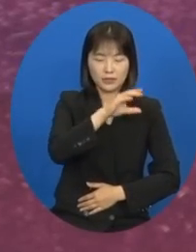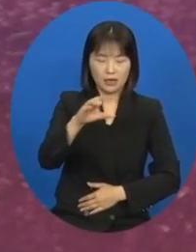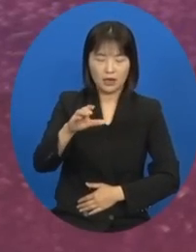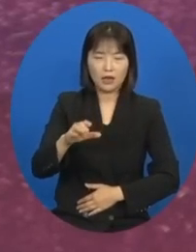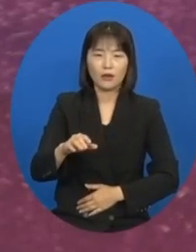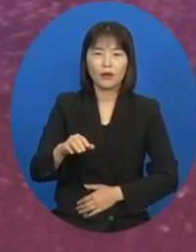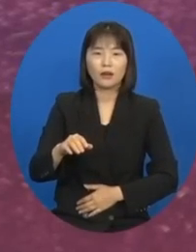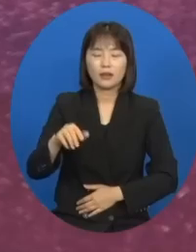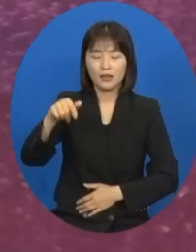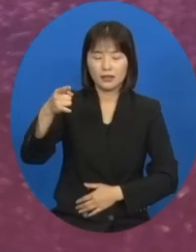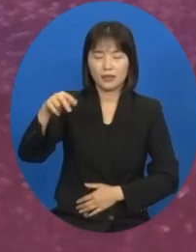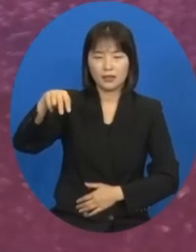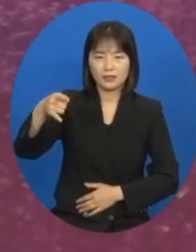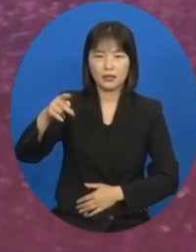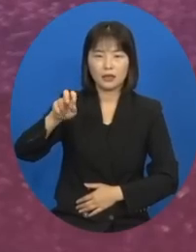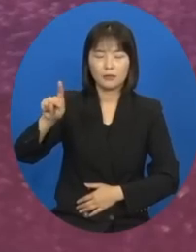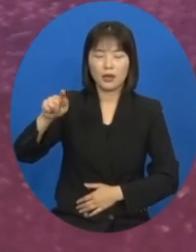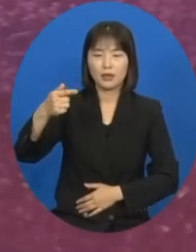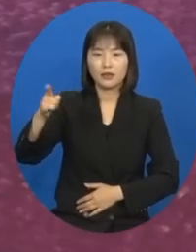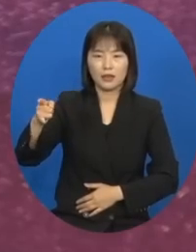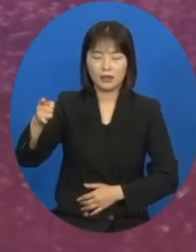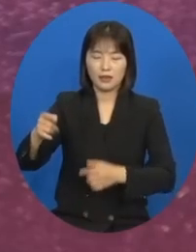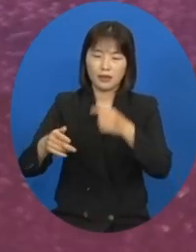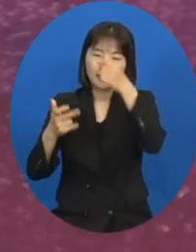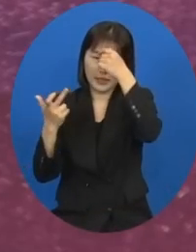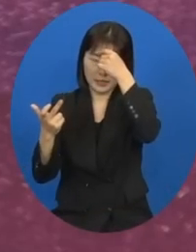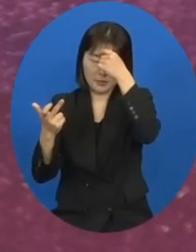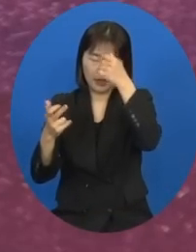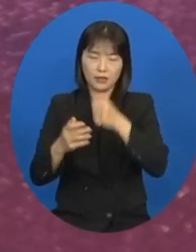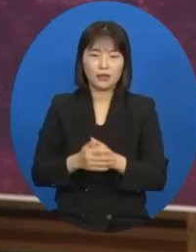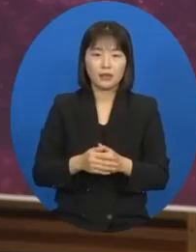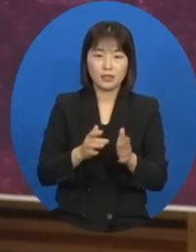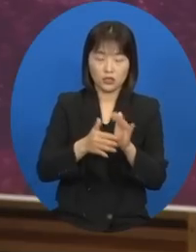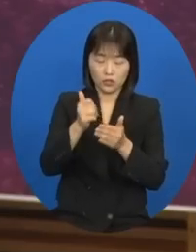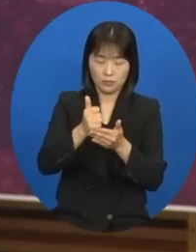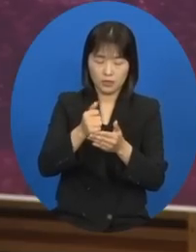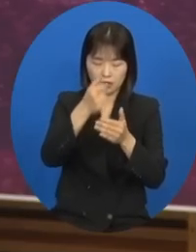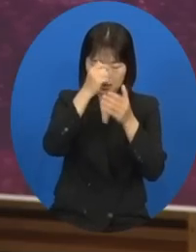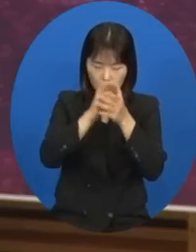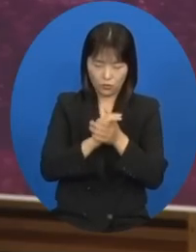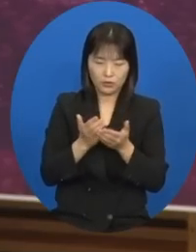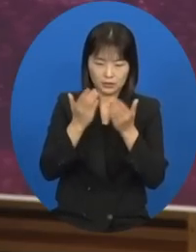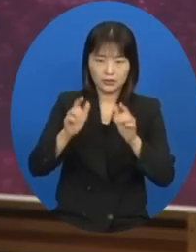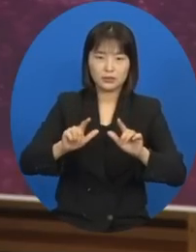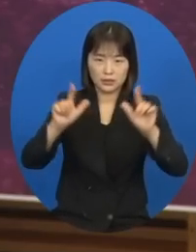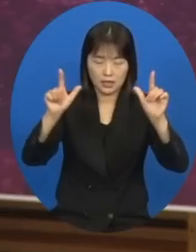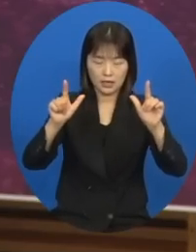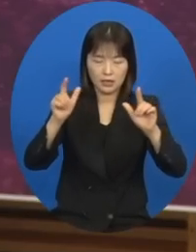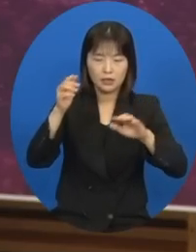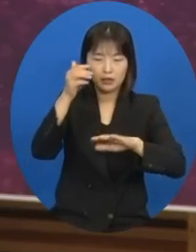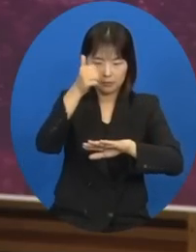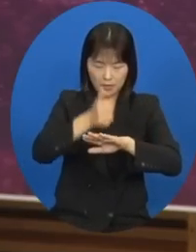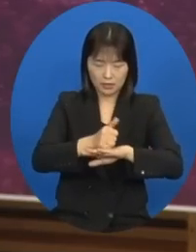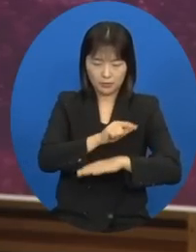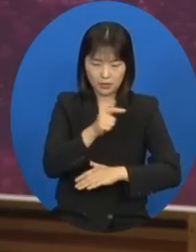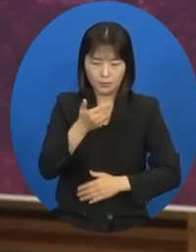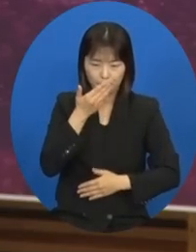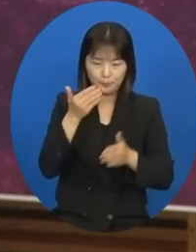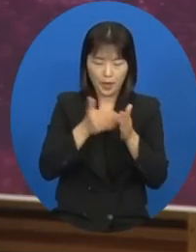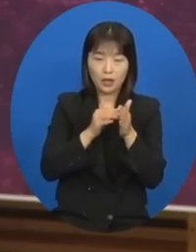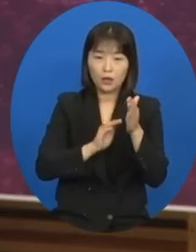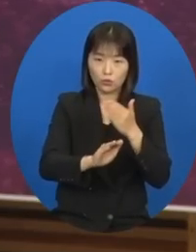겟세마네입니다 예수님께서 기도하신 날인데요 마지막 만찬을 하신 후에 예수님께서